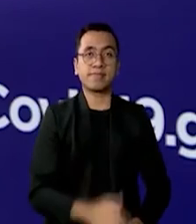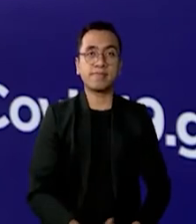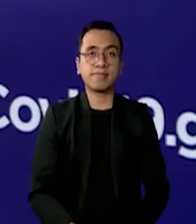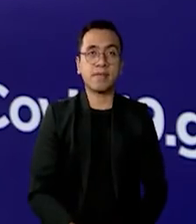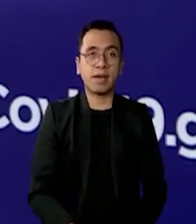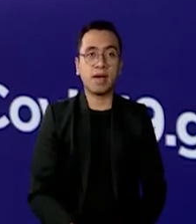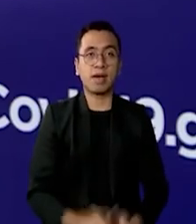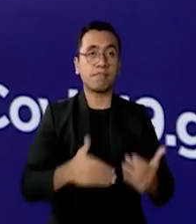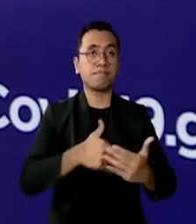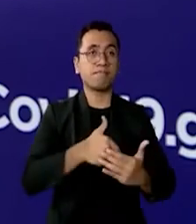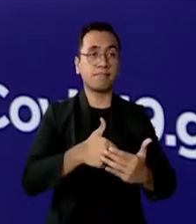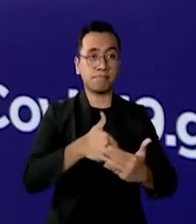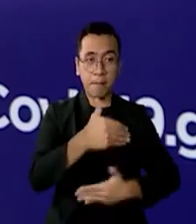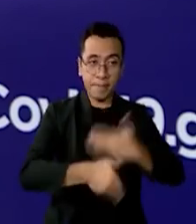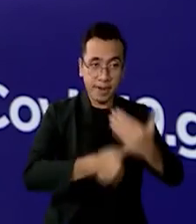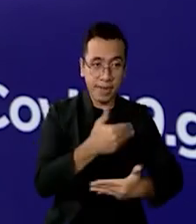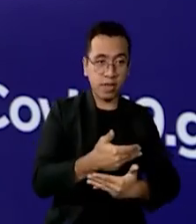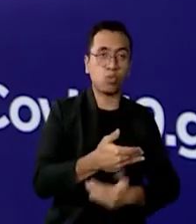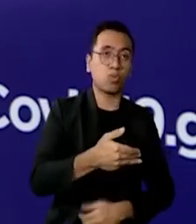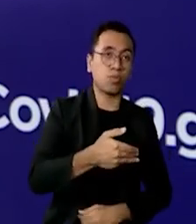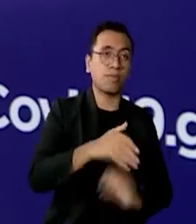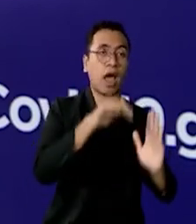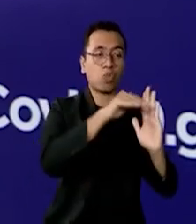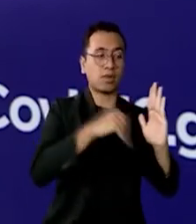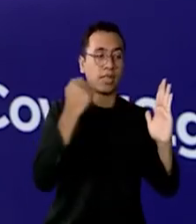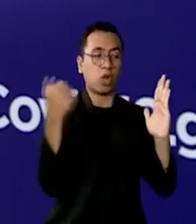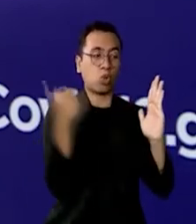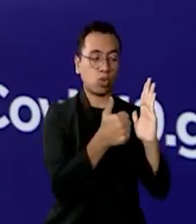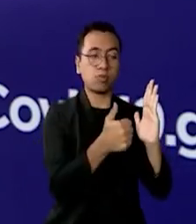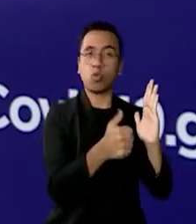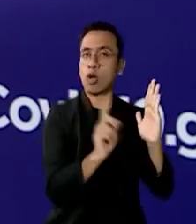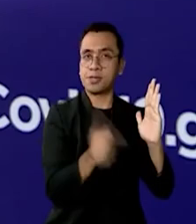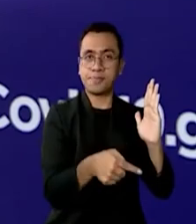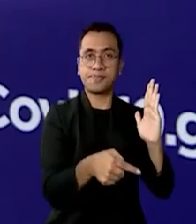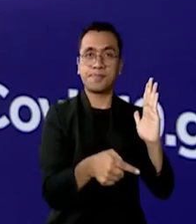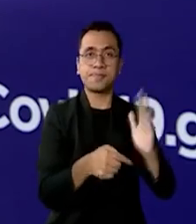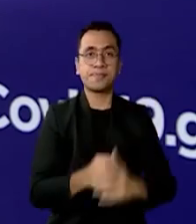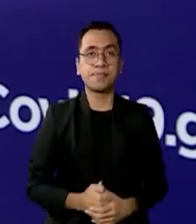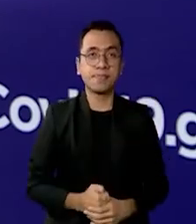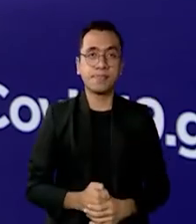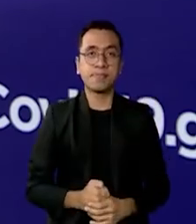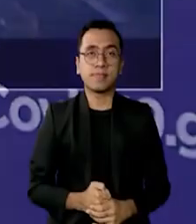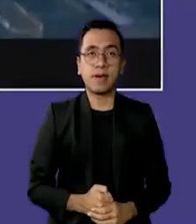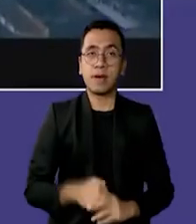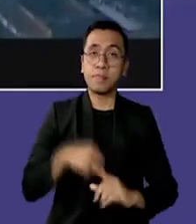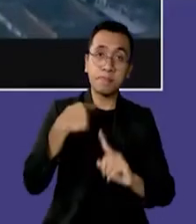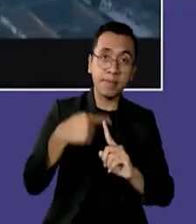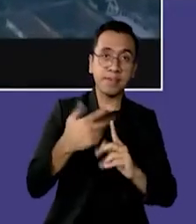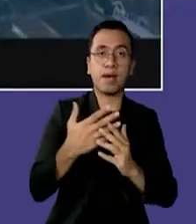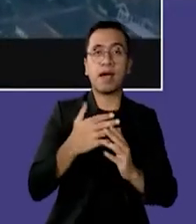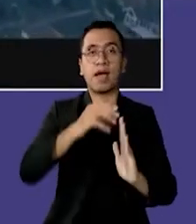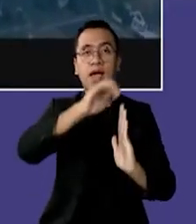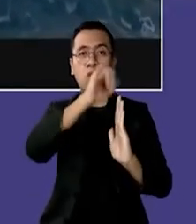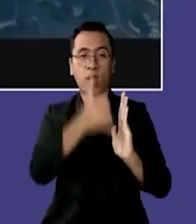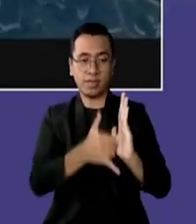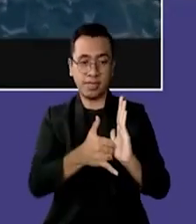menggunakan proses protokol kesehatan yang sangat ketat dan juga kami selalu bukan evaluasi demi evaluasi